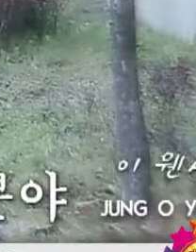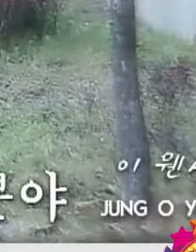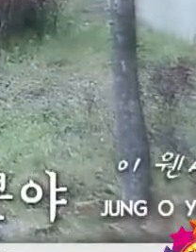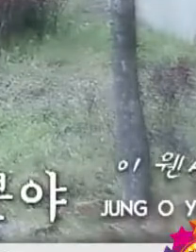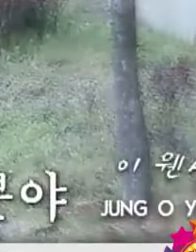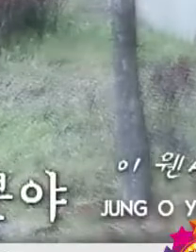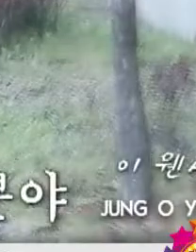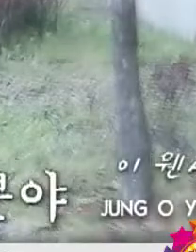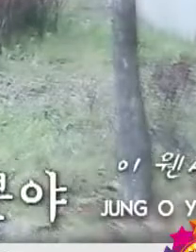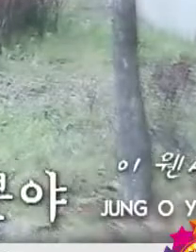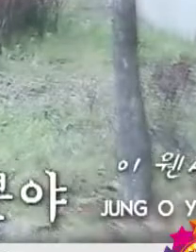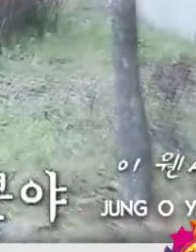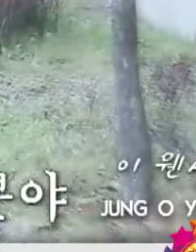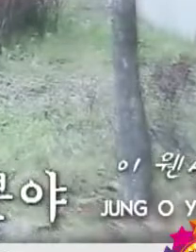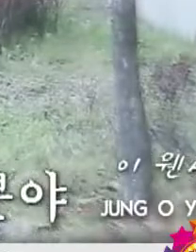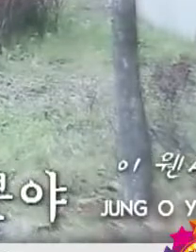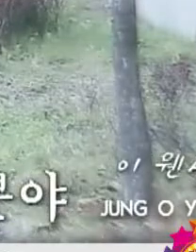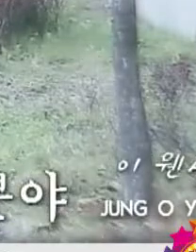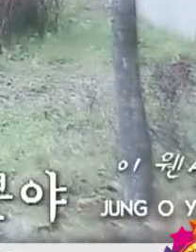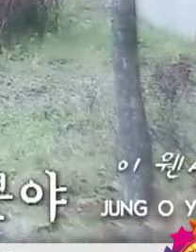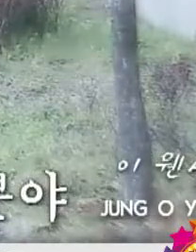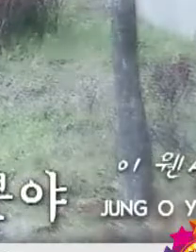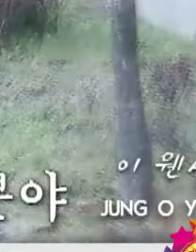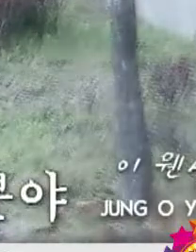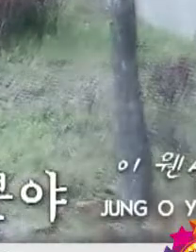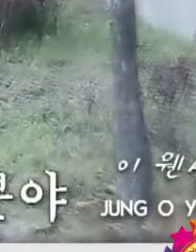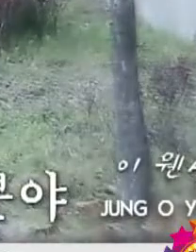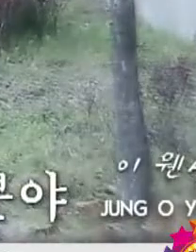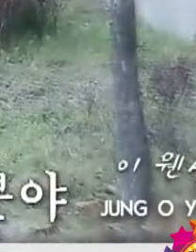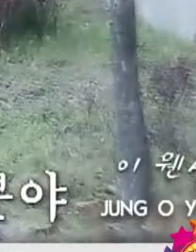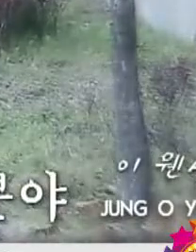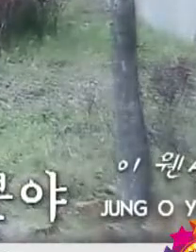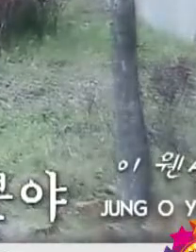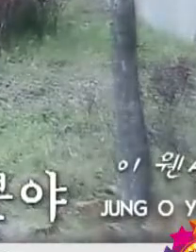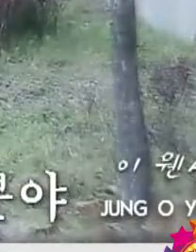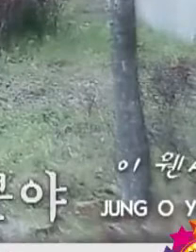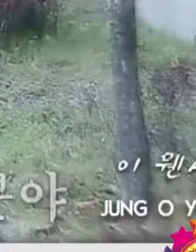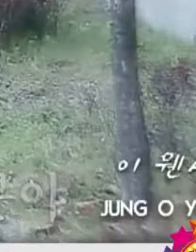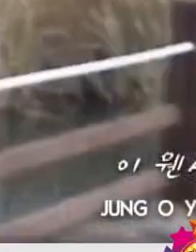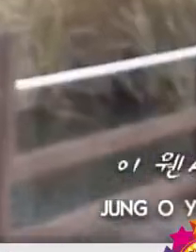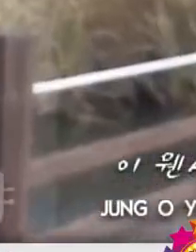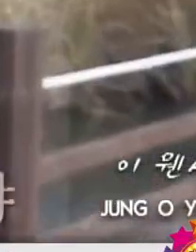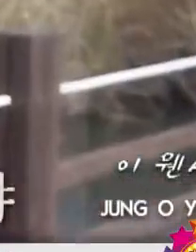세상이 뒤쪽 나도 너 하나뿐이야